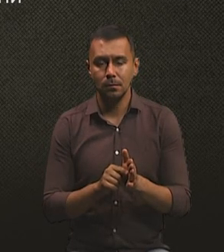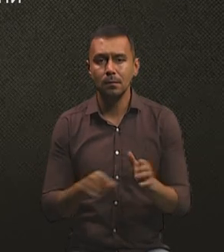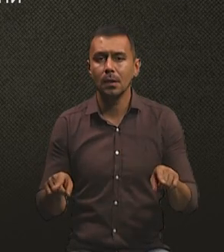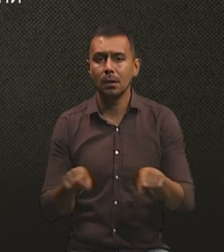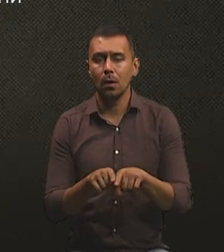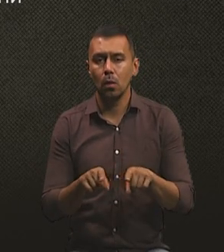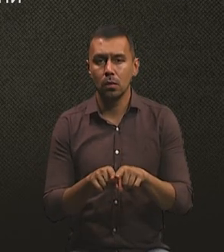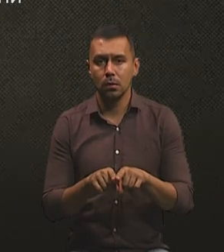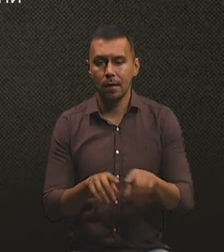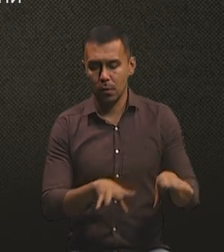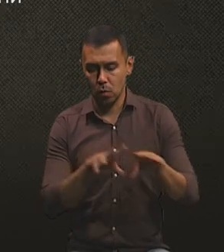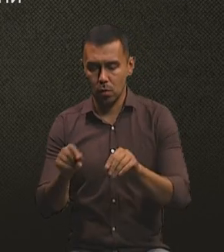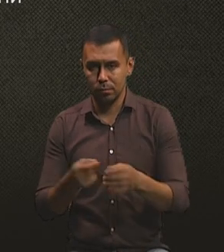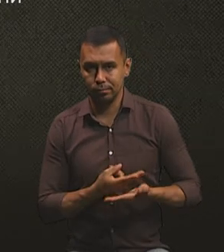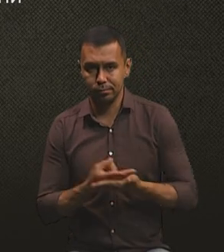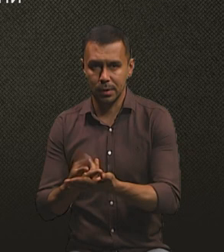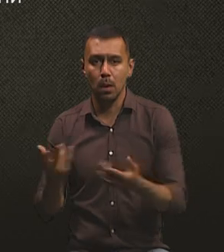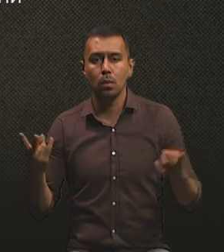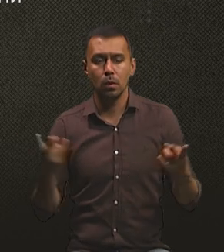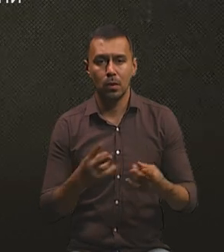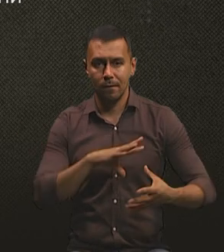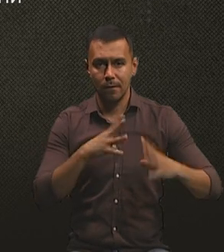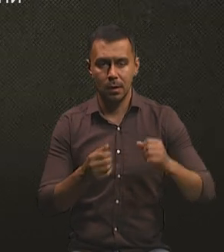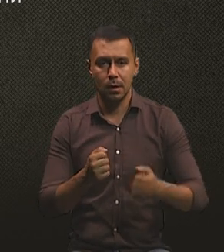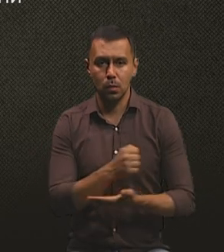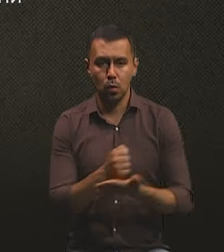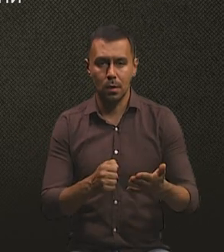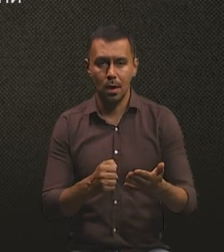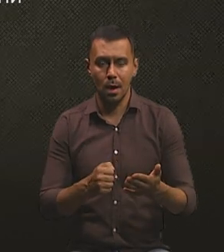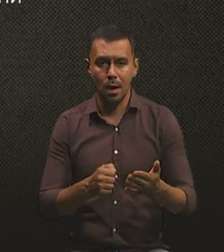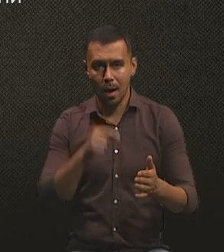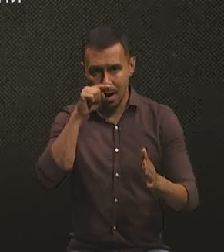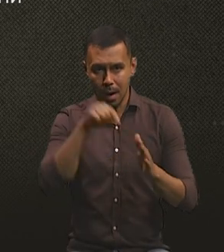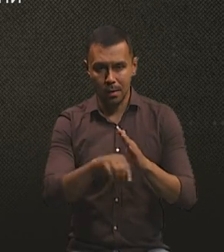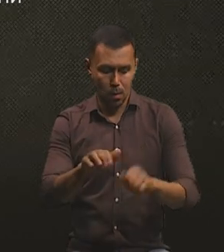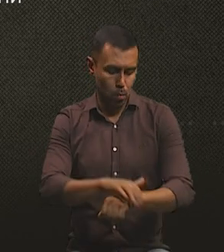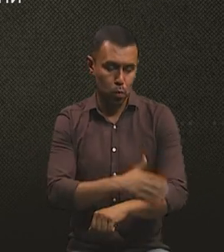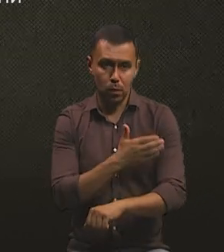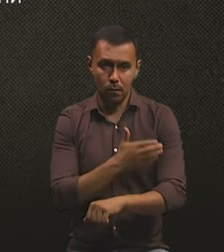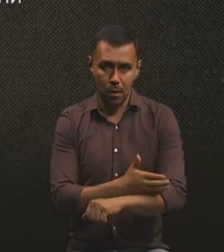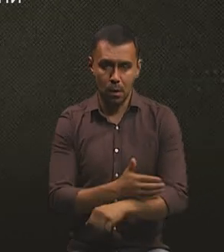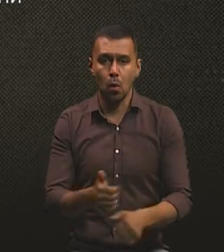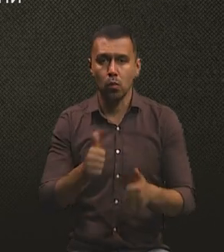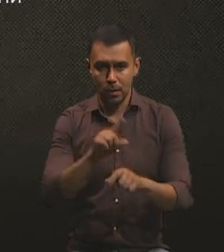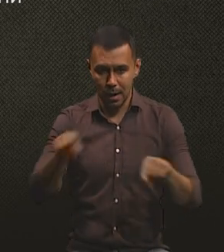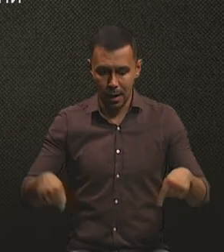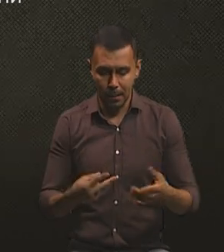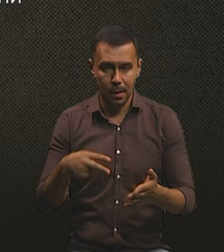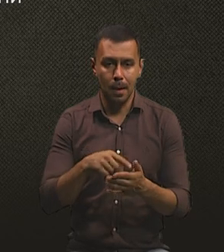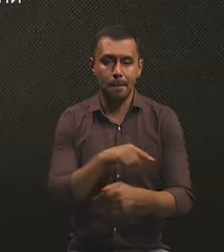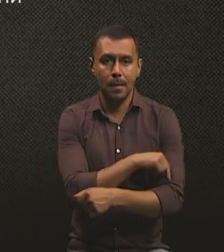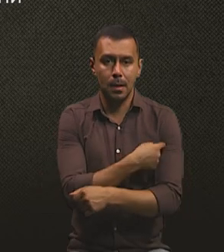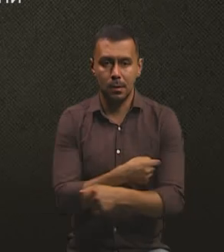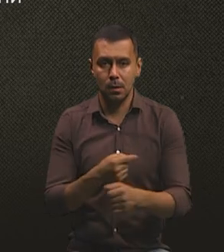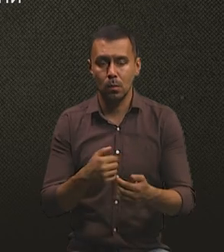Також евакуюємо пацієнтів, які потребують внаслідок збройної агресії протезування, лише реабілітації. Медичні послуги,